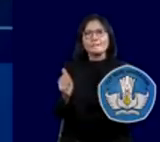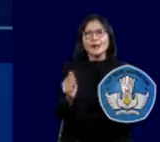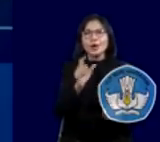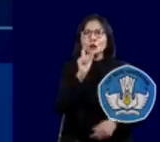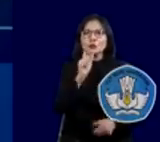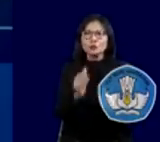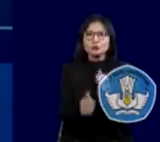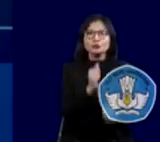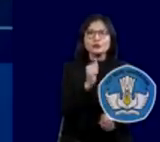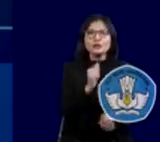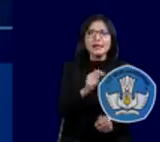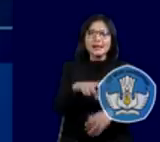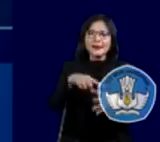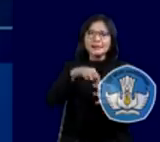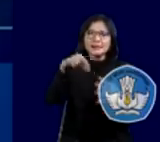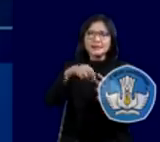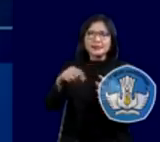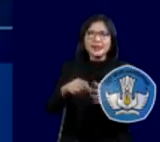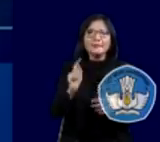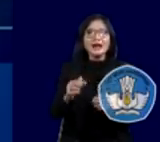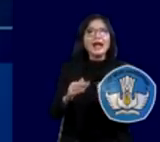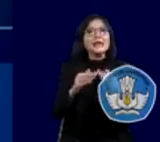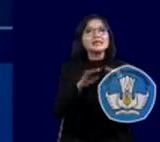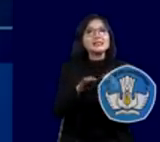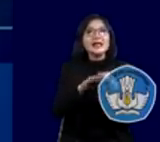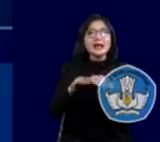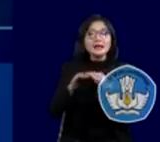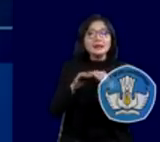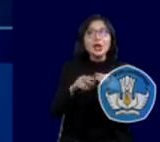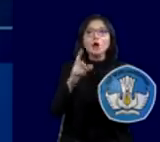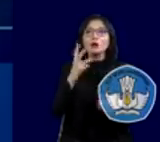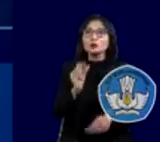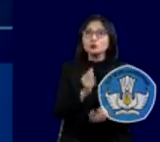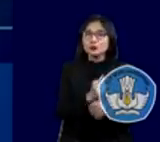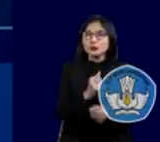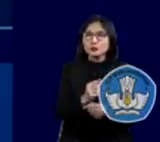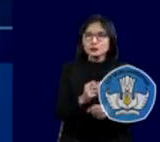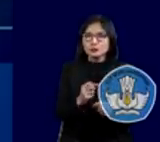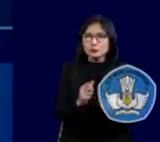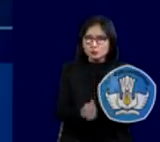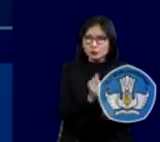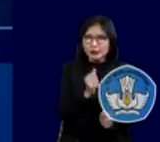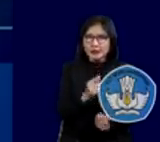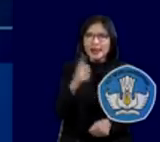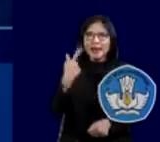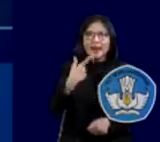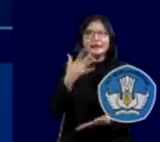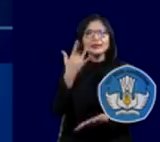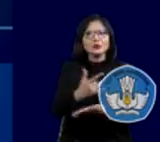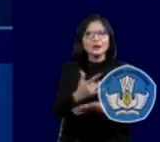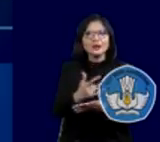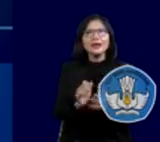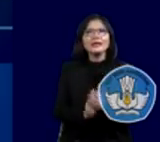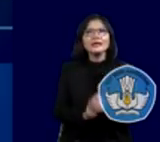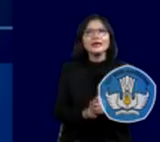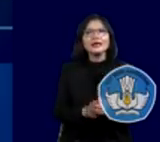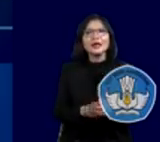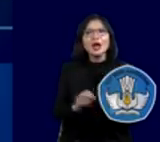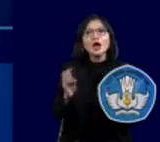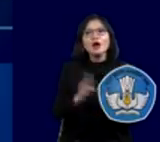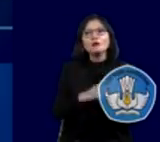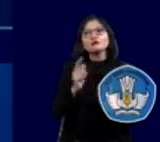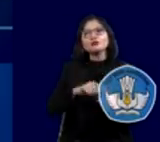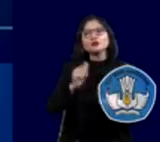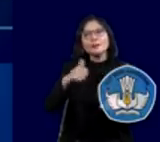ujian seleksi ini. Karena standar ujian seleksi ini akan ditentukan dengan standar dengan kualitas yang baik. Ya,